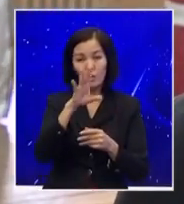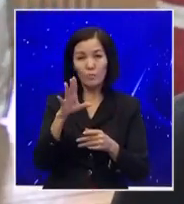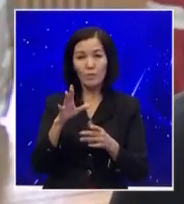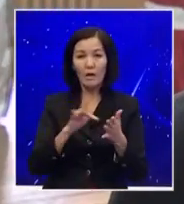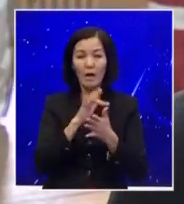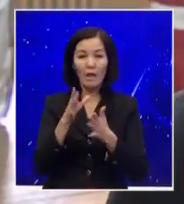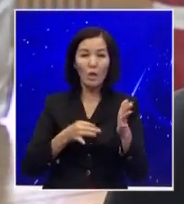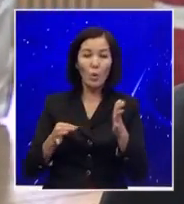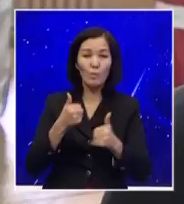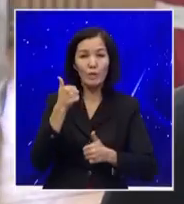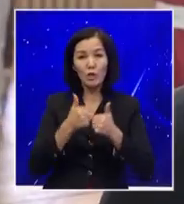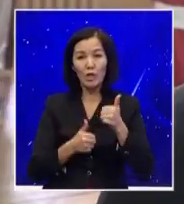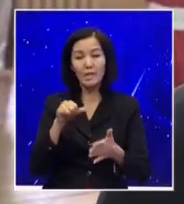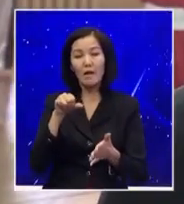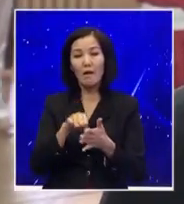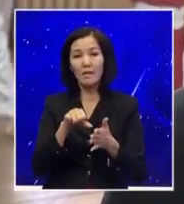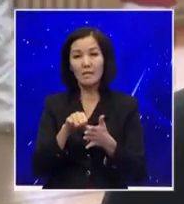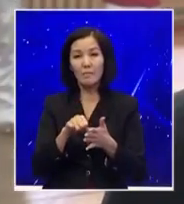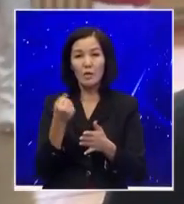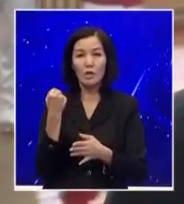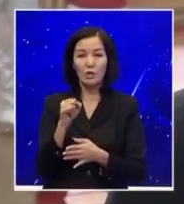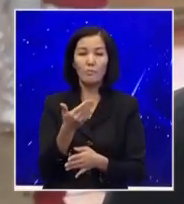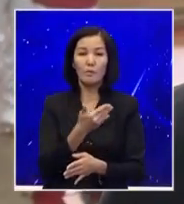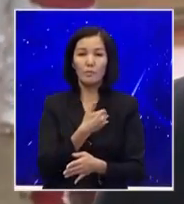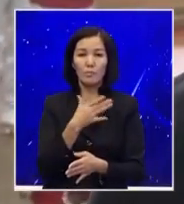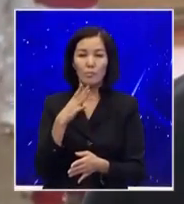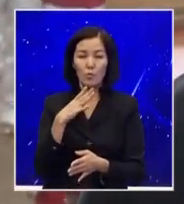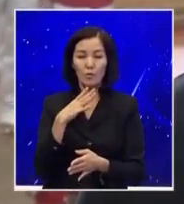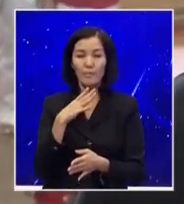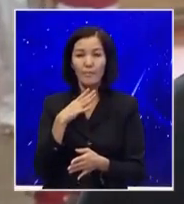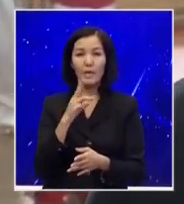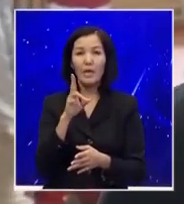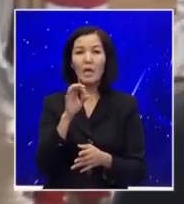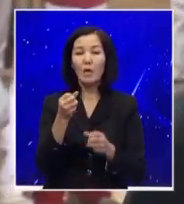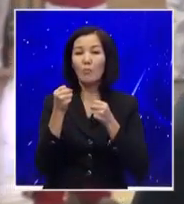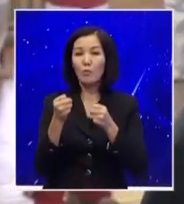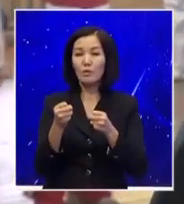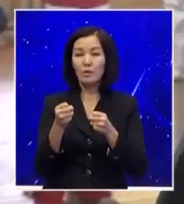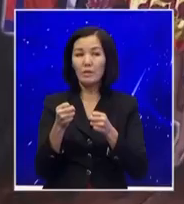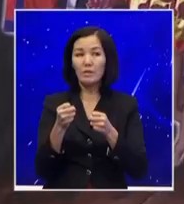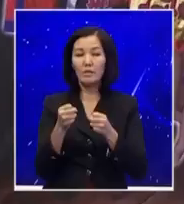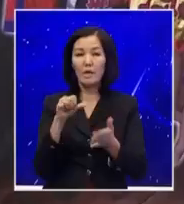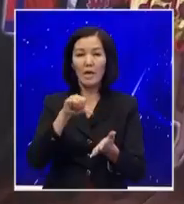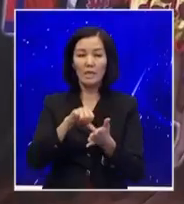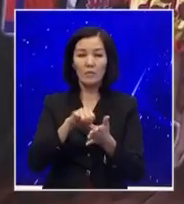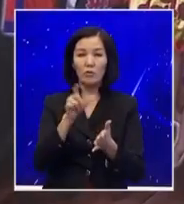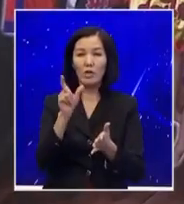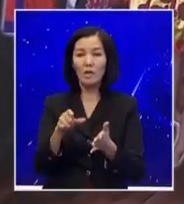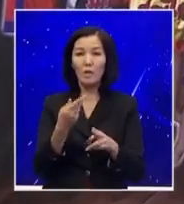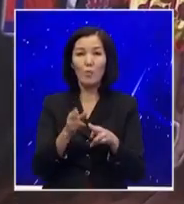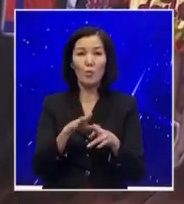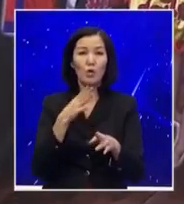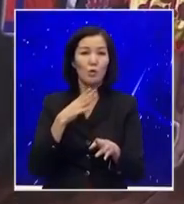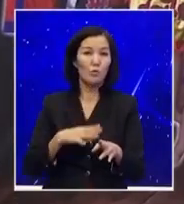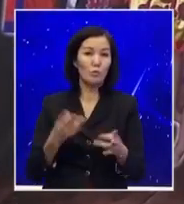және облыстық жарыстарға қатысып, жүлделі орындарға ие болдым. Кикбоксингқа қатысып жүрген адам өте төзімді